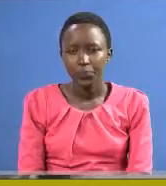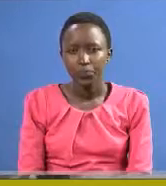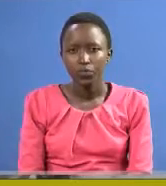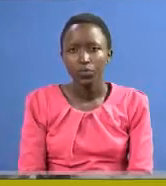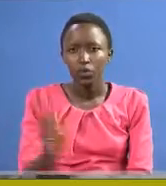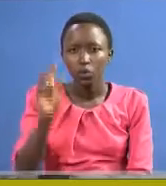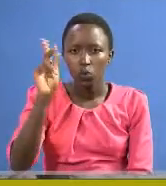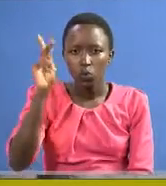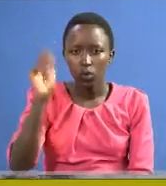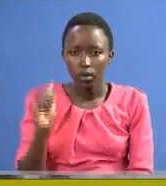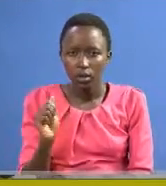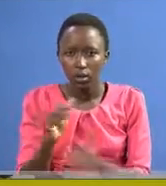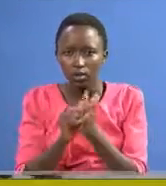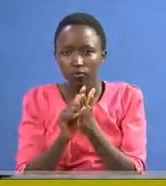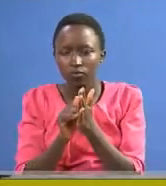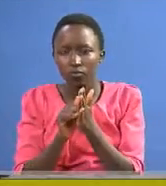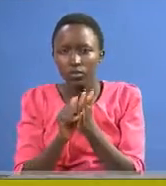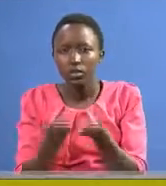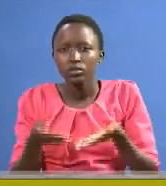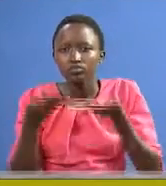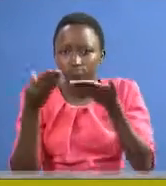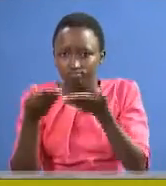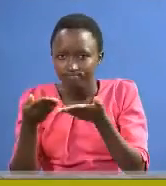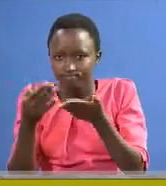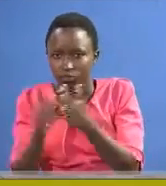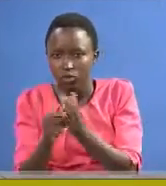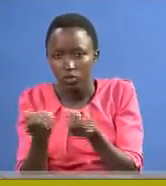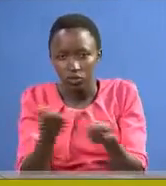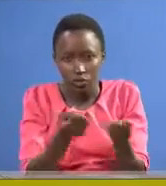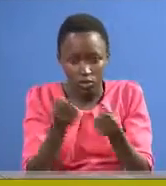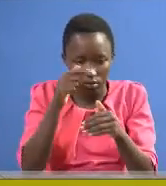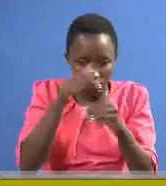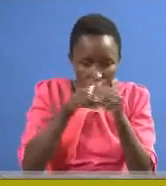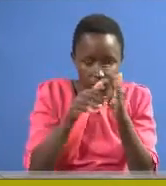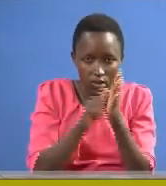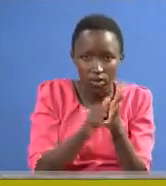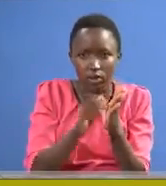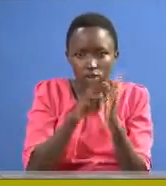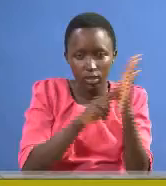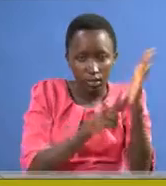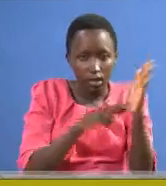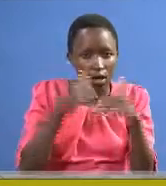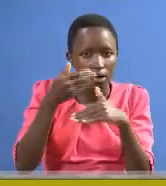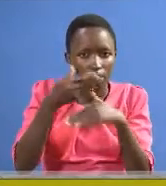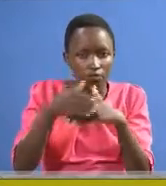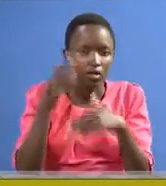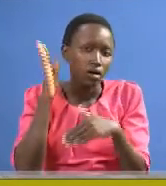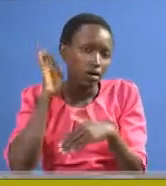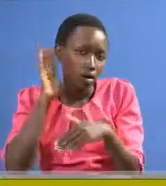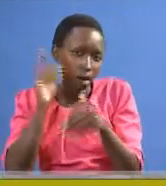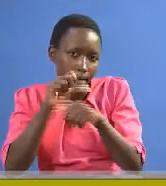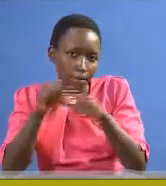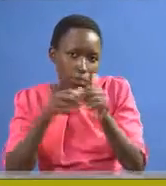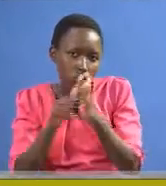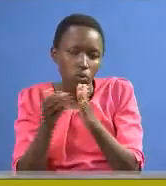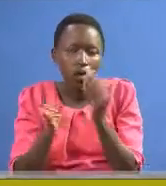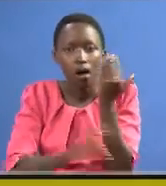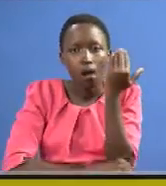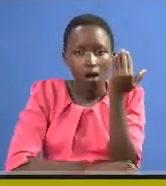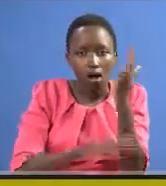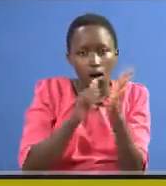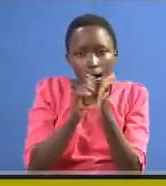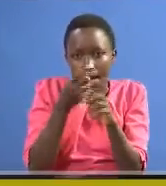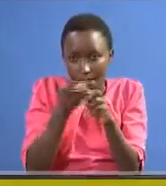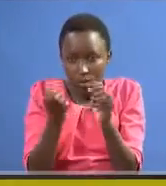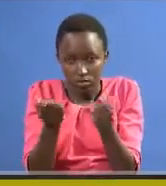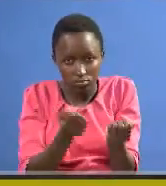Luka Kigeni, mteja wa Malilock ambaye alileta gari lake kuingizwa kwenye teknolojia hii baada ya kusikia kuhusu ujio wake nchini, ingawa